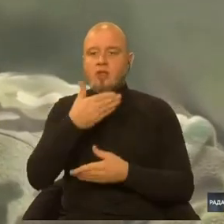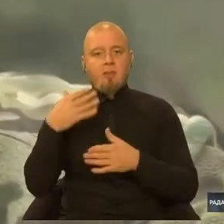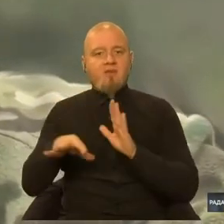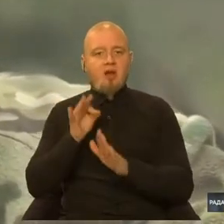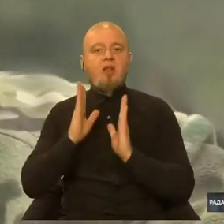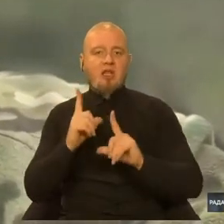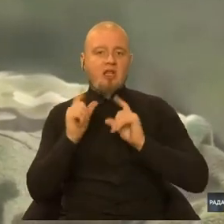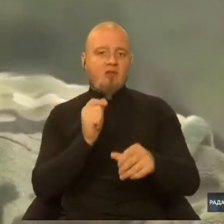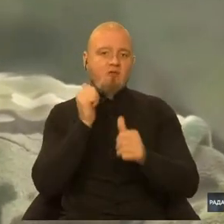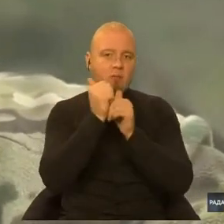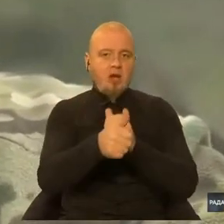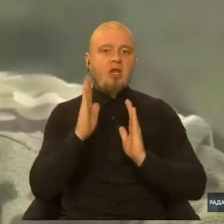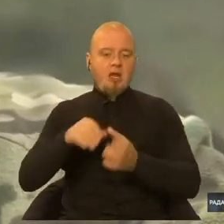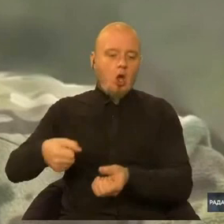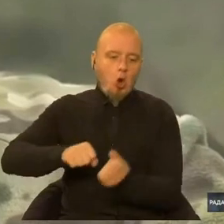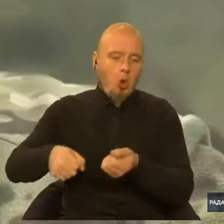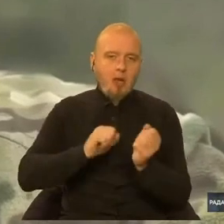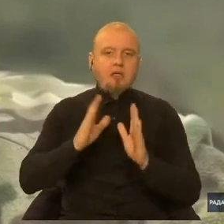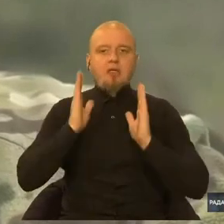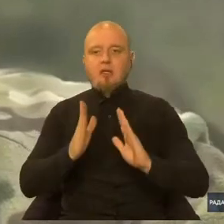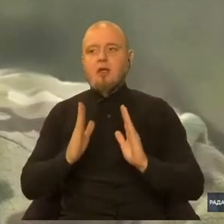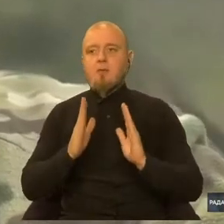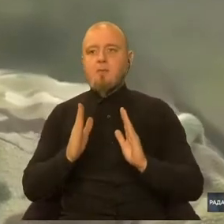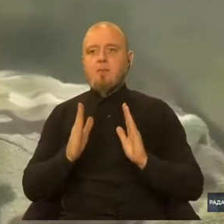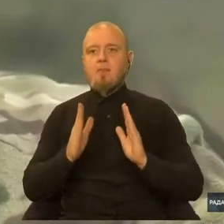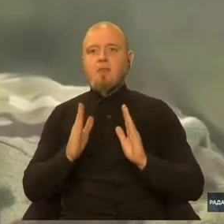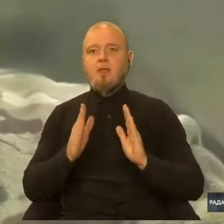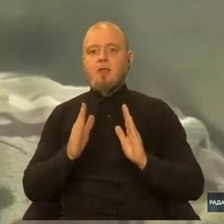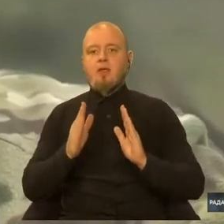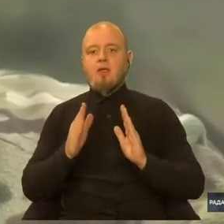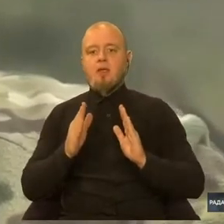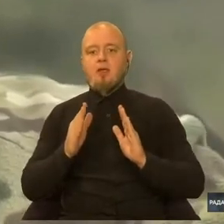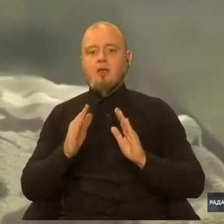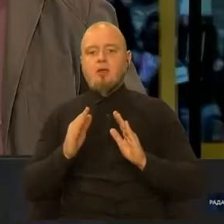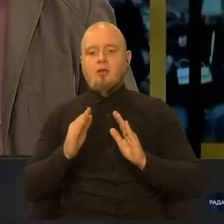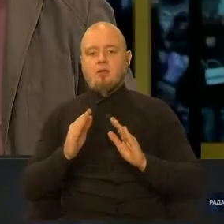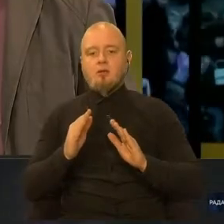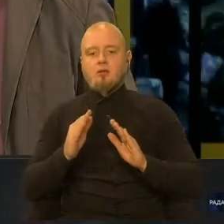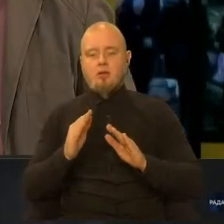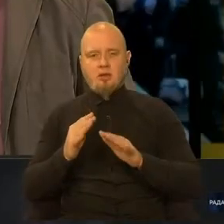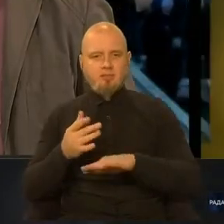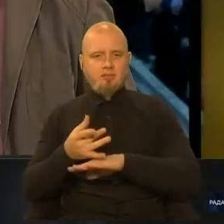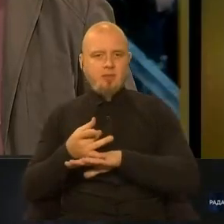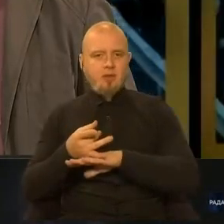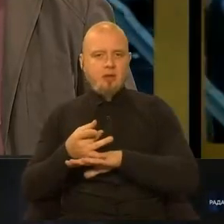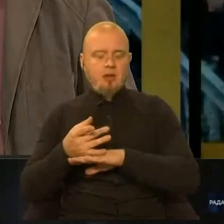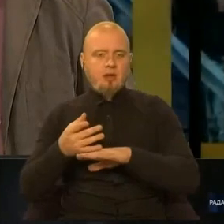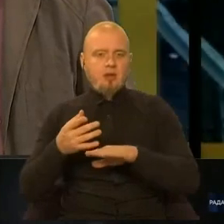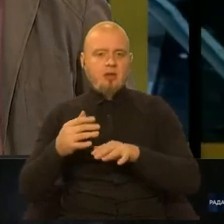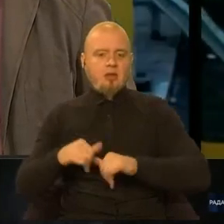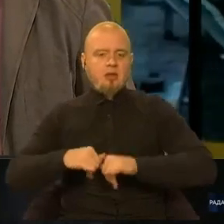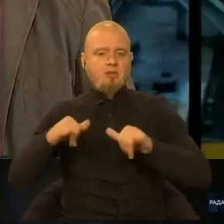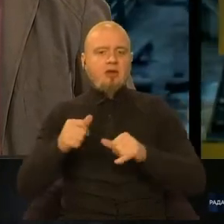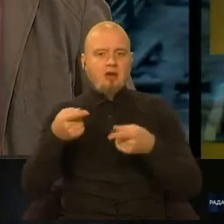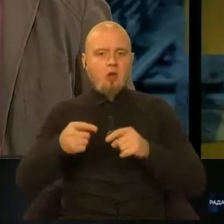йти вперед, тільки копати, тільки навалювати реальну кількістю. І їх число